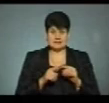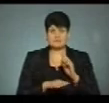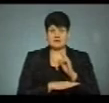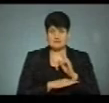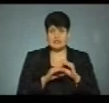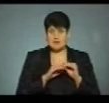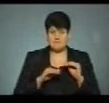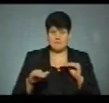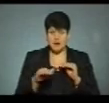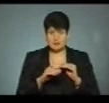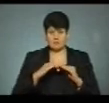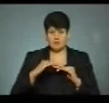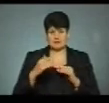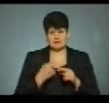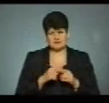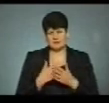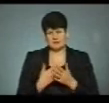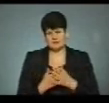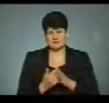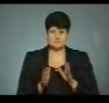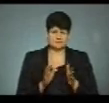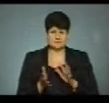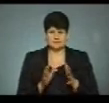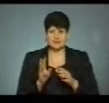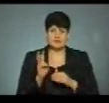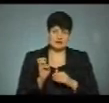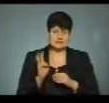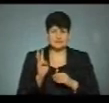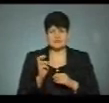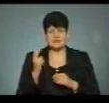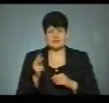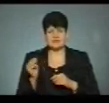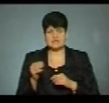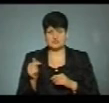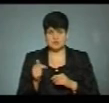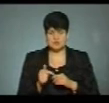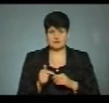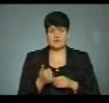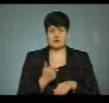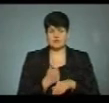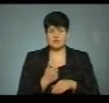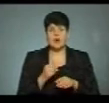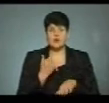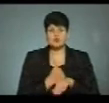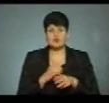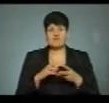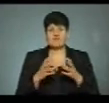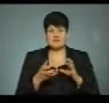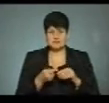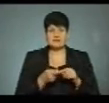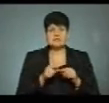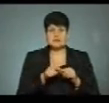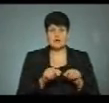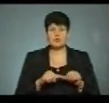балки, це дерев'яне покриття, це вартість десь орієнтовно 300-320 тисяч гривень. На основі вже висновків того цієї